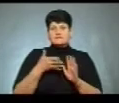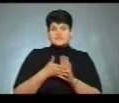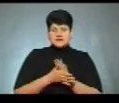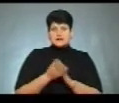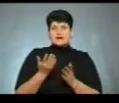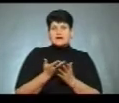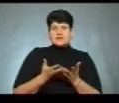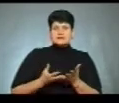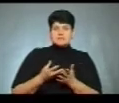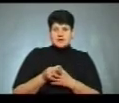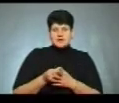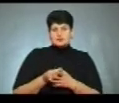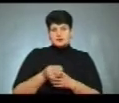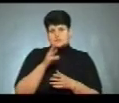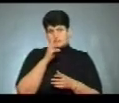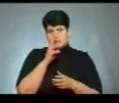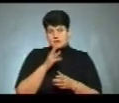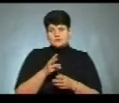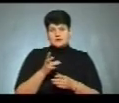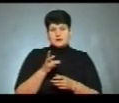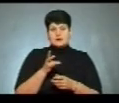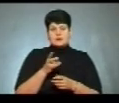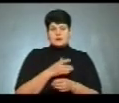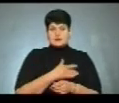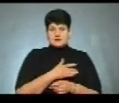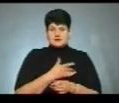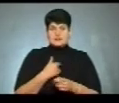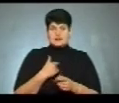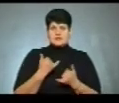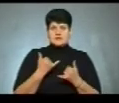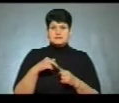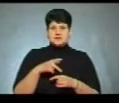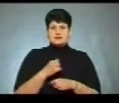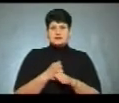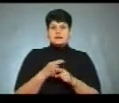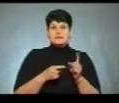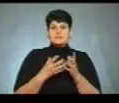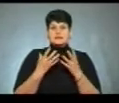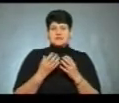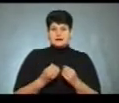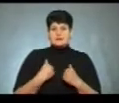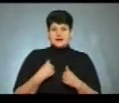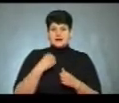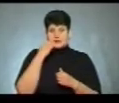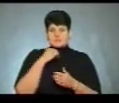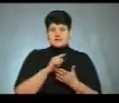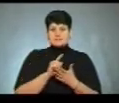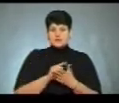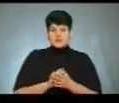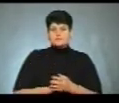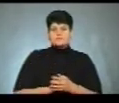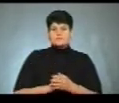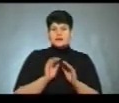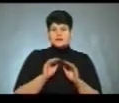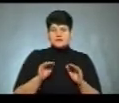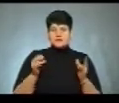сплачує заробітну плату для нянь. Я наразі вийшла на роботу на півдня. Так як я є пенсіонером, а